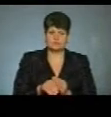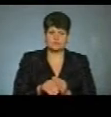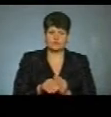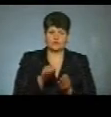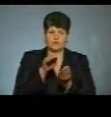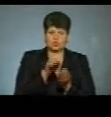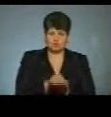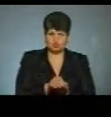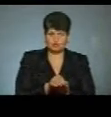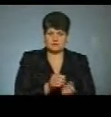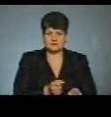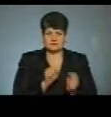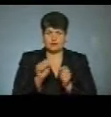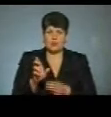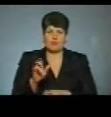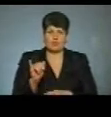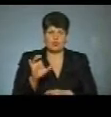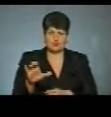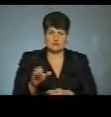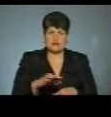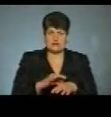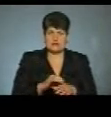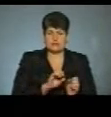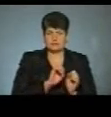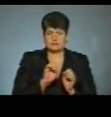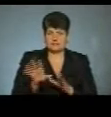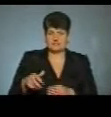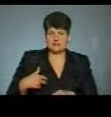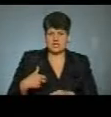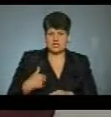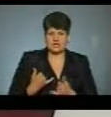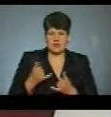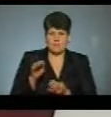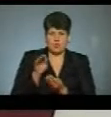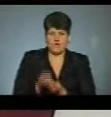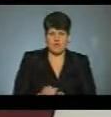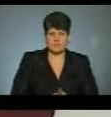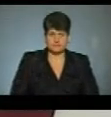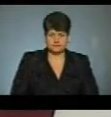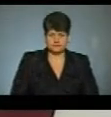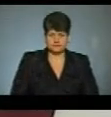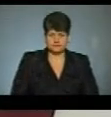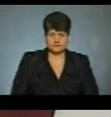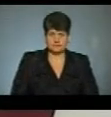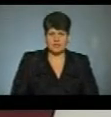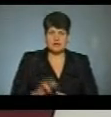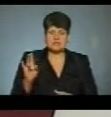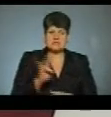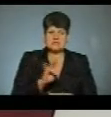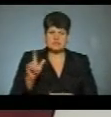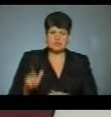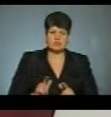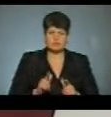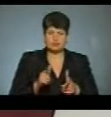труну завантажено в бус, і тіло повезли в Заліщики для поховання. Нагадаю, священник поступив до